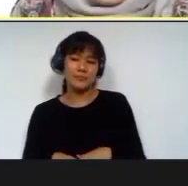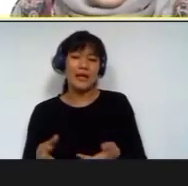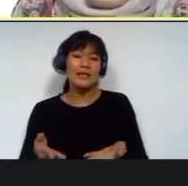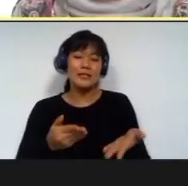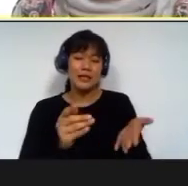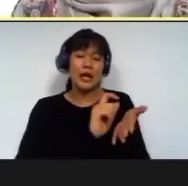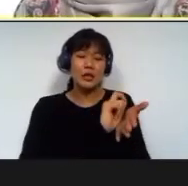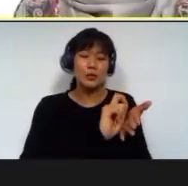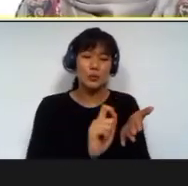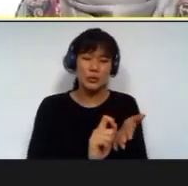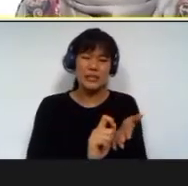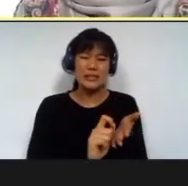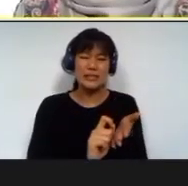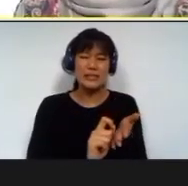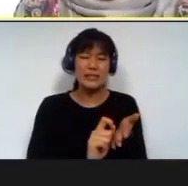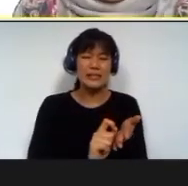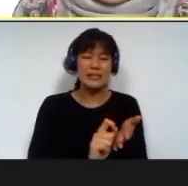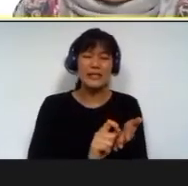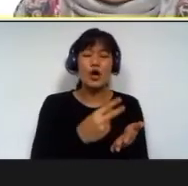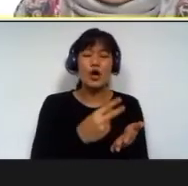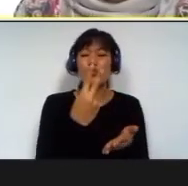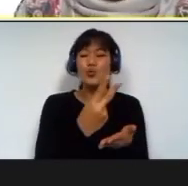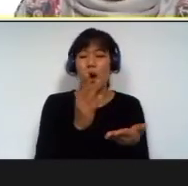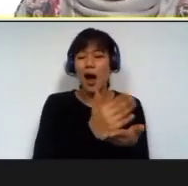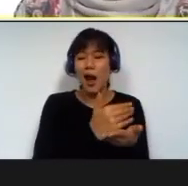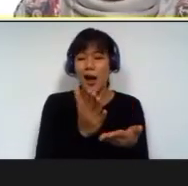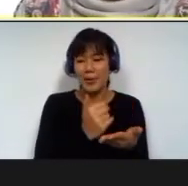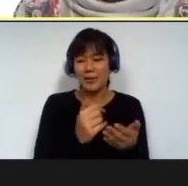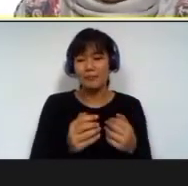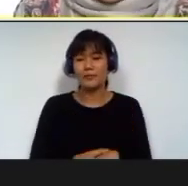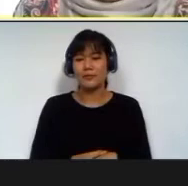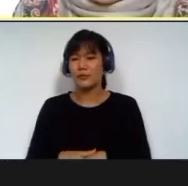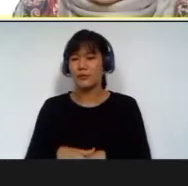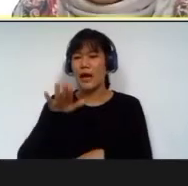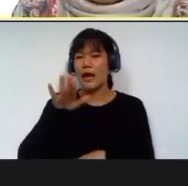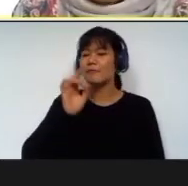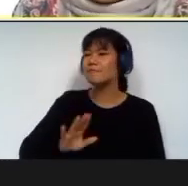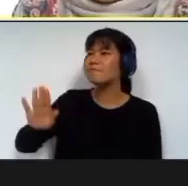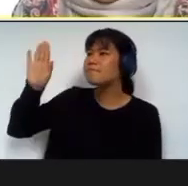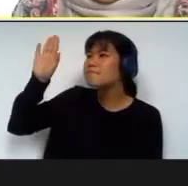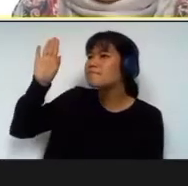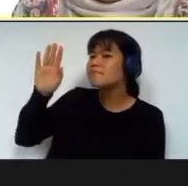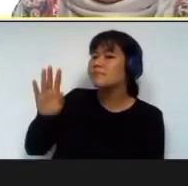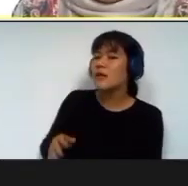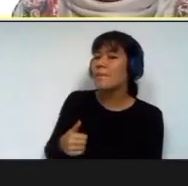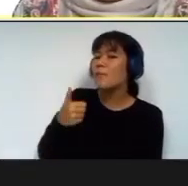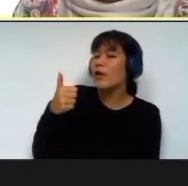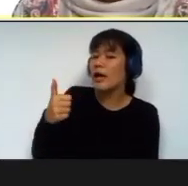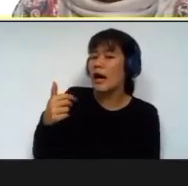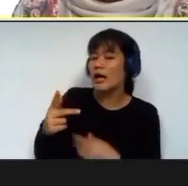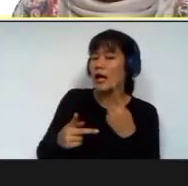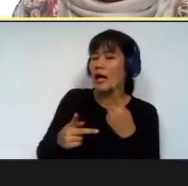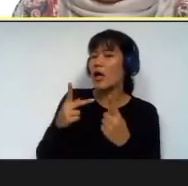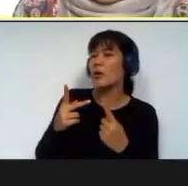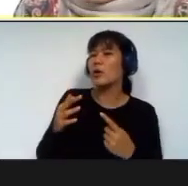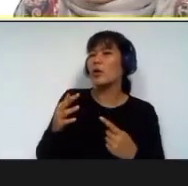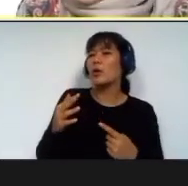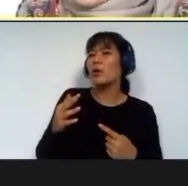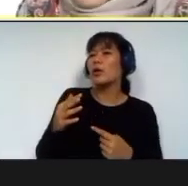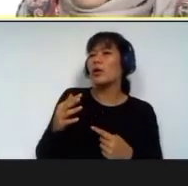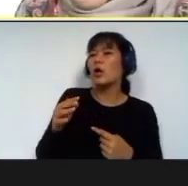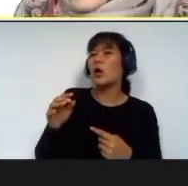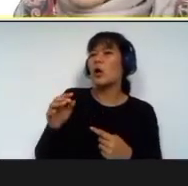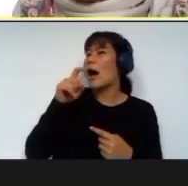minimal dua halaman. Begitu. Lalu anak saya acung tangan dan dia bilang gini, boleh nggak bu kalau nggak selain